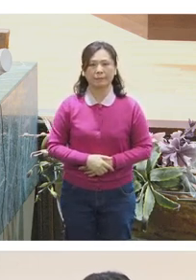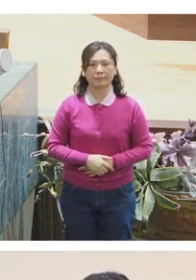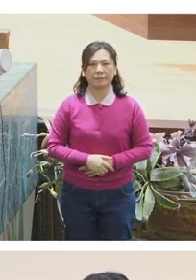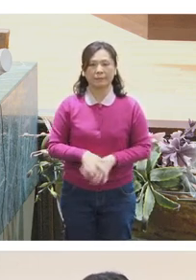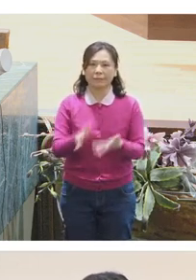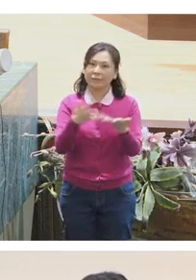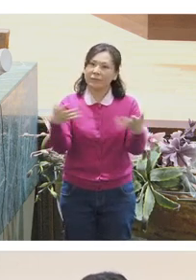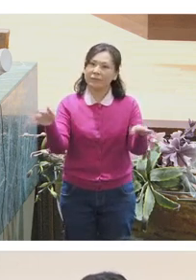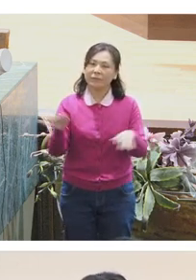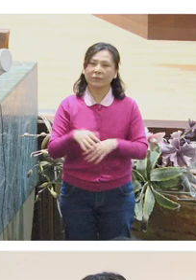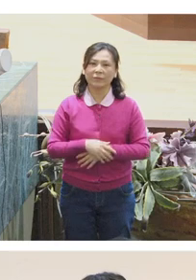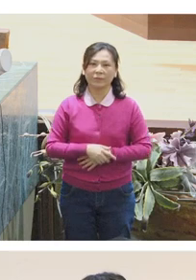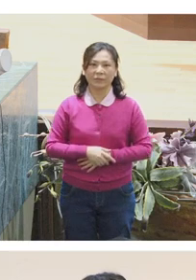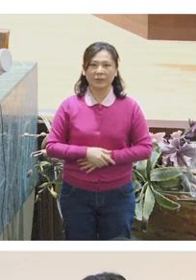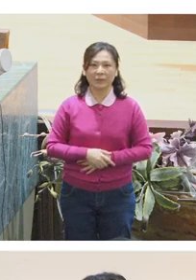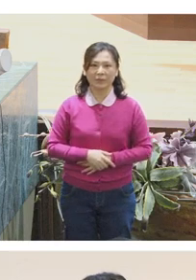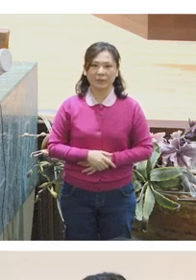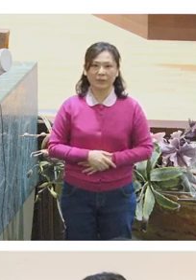多。